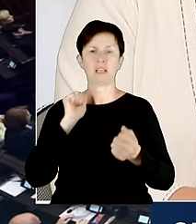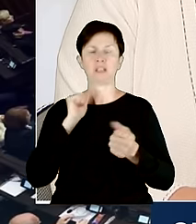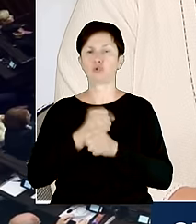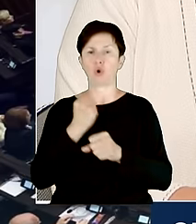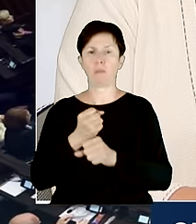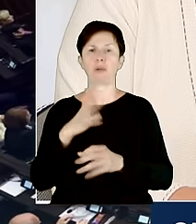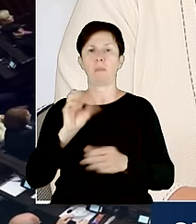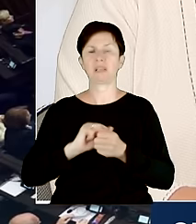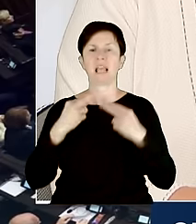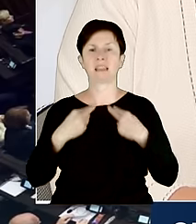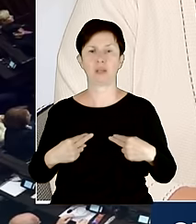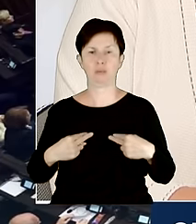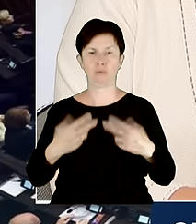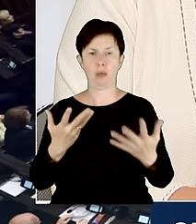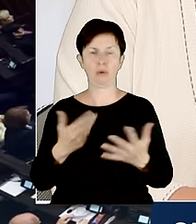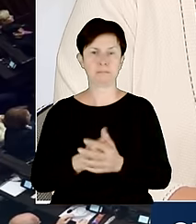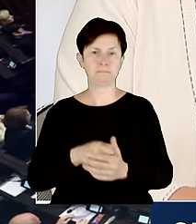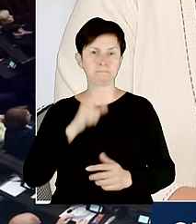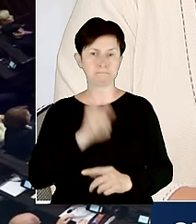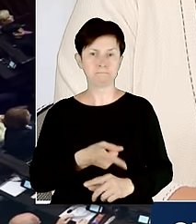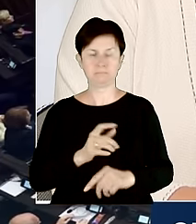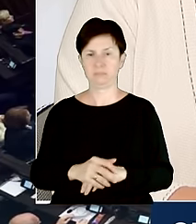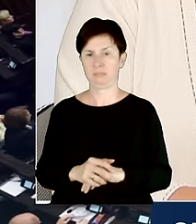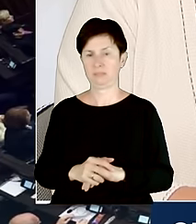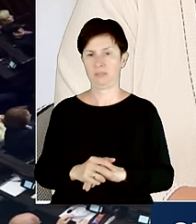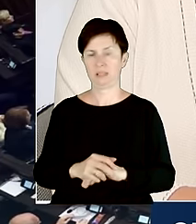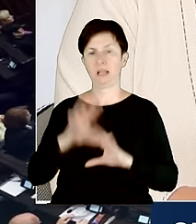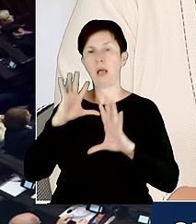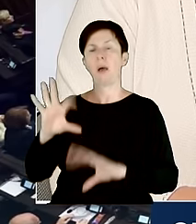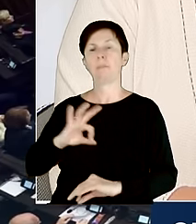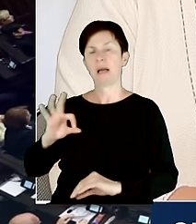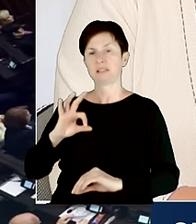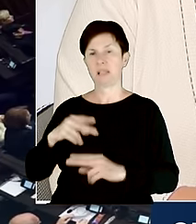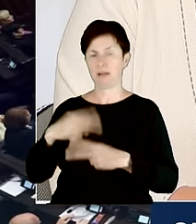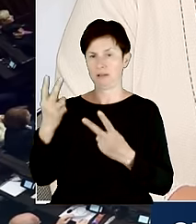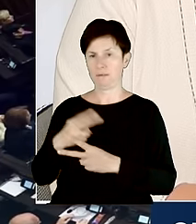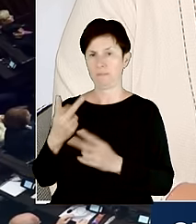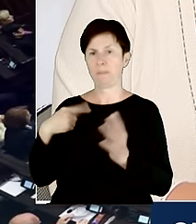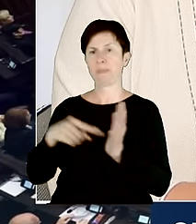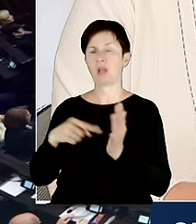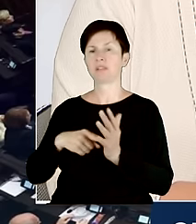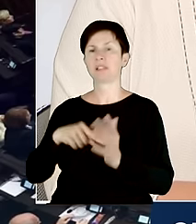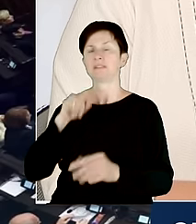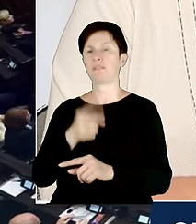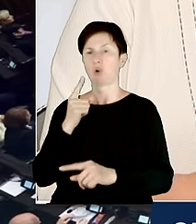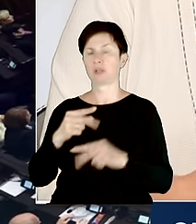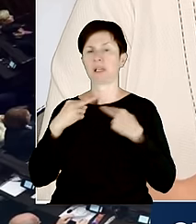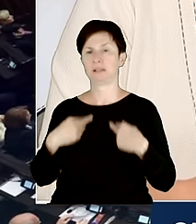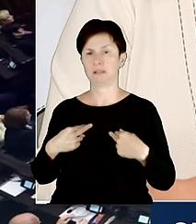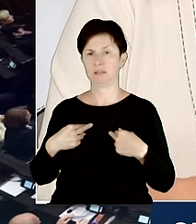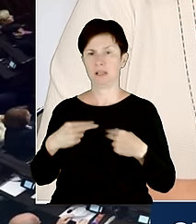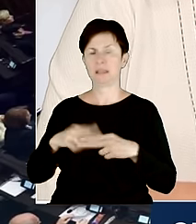orzeczenie Trybunału Konstytucyjnego. Panie redaktorze, ten ostatnie orzeczenie Trybunału Konstytucyjnego na zamówienie